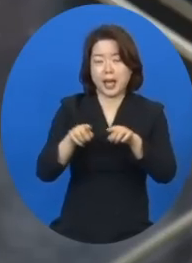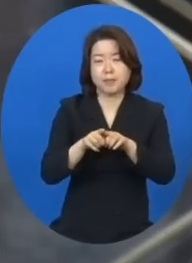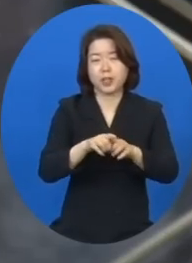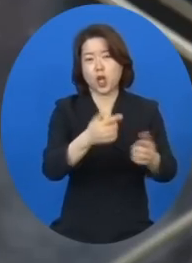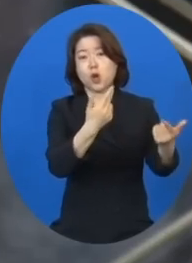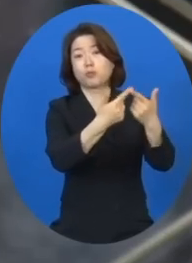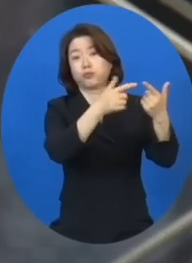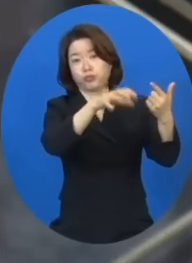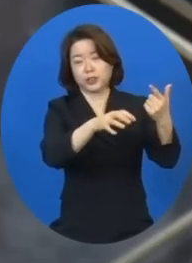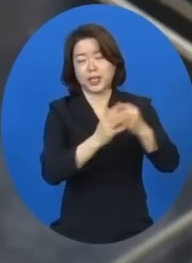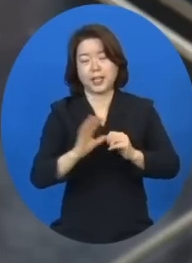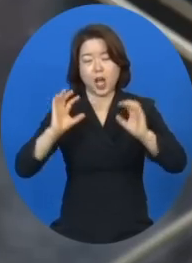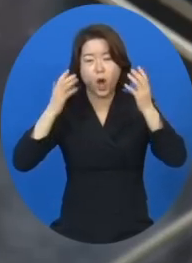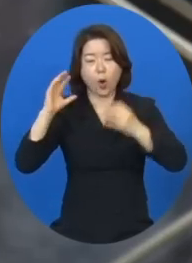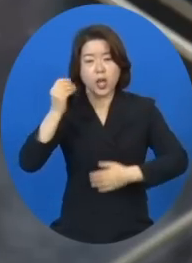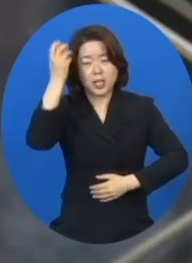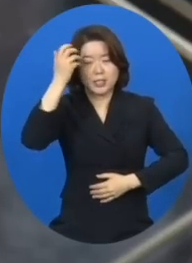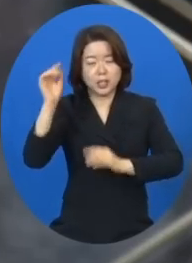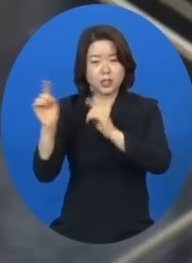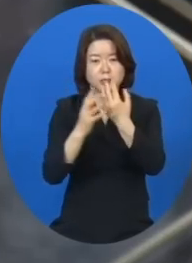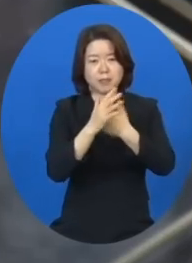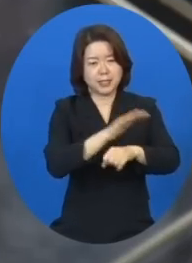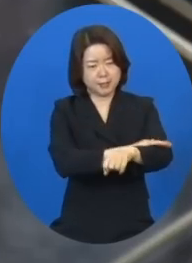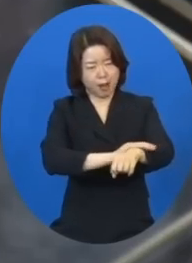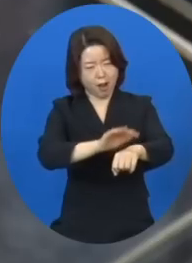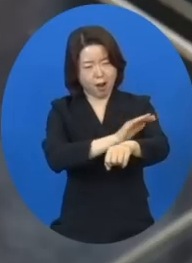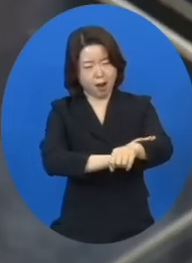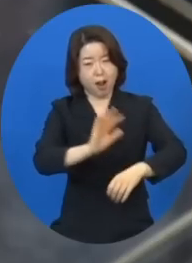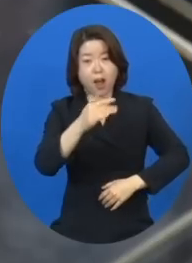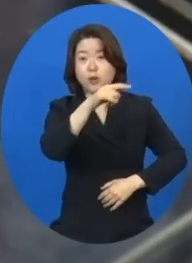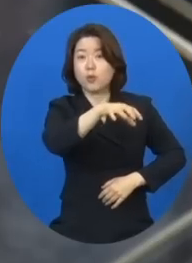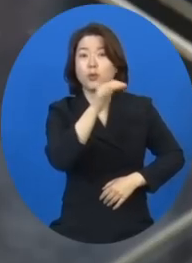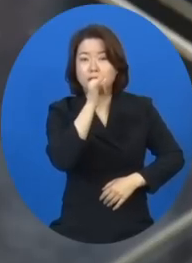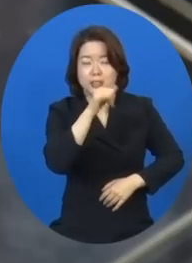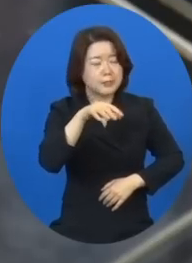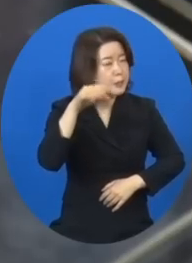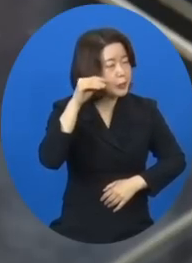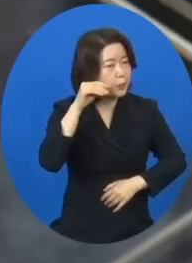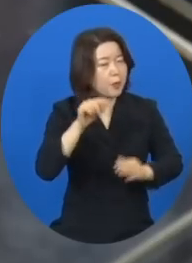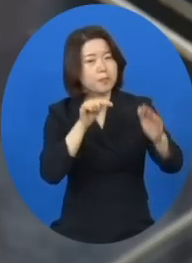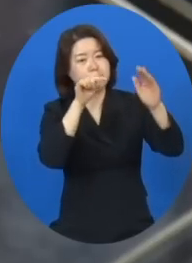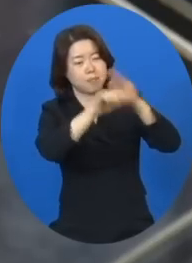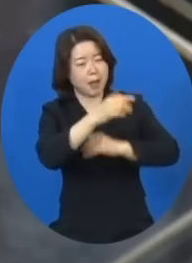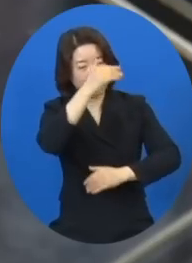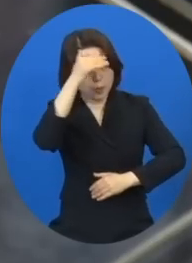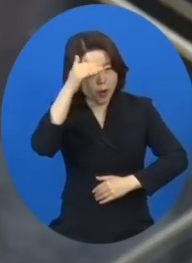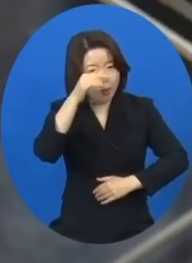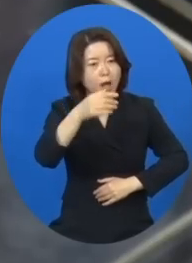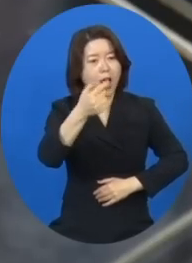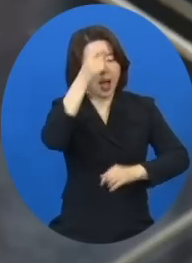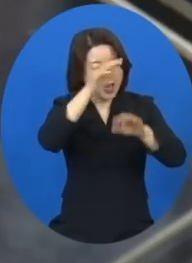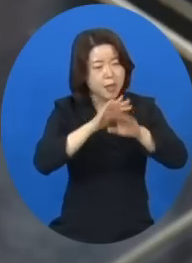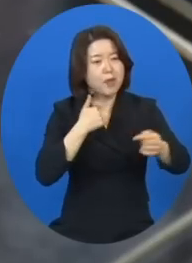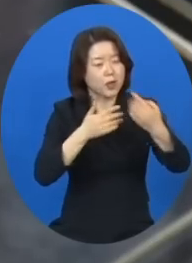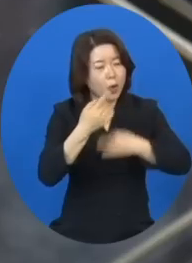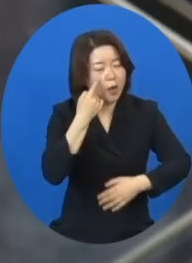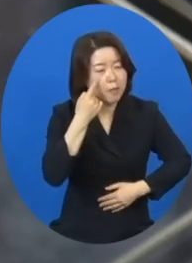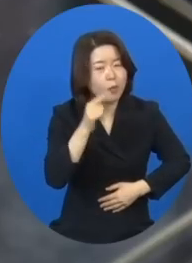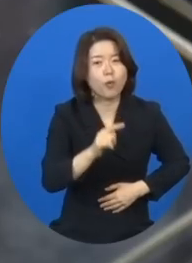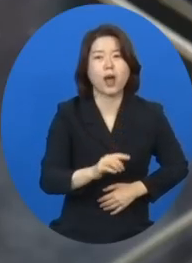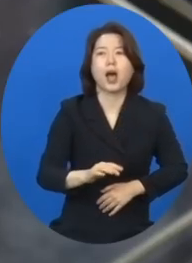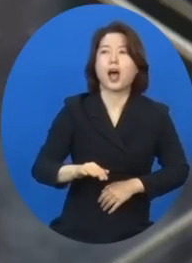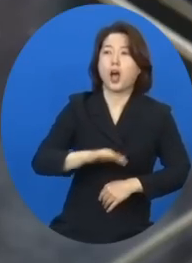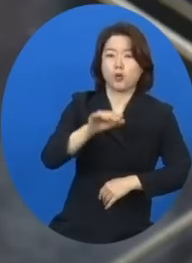집회를 잘 드리고 있는 교회가 있다고 그래서 그곳에 가서 함께 그 예배를 드리고 그 예배를 경험하고 어떻게 우리가